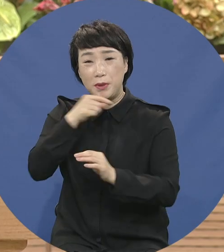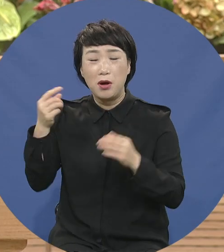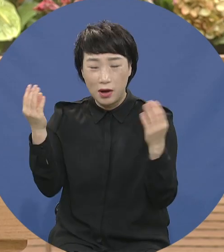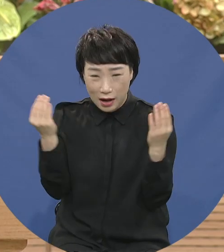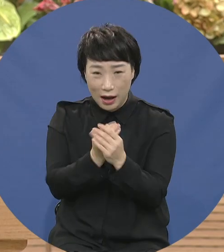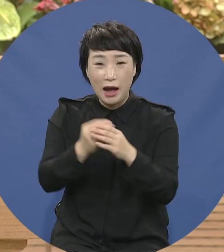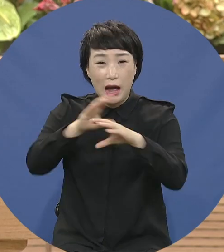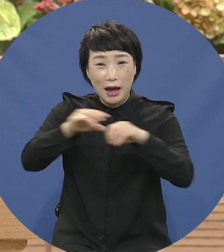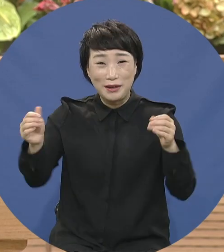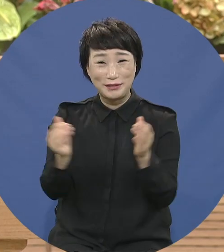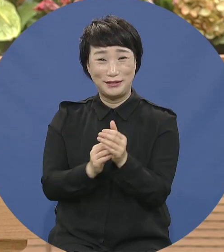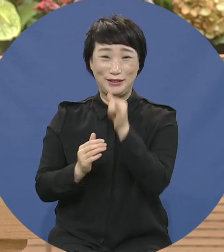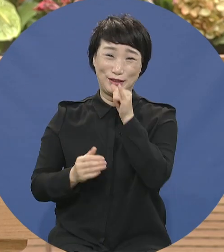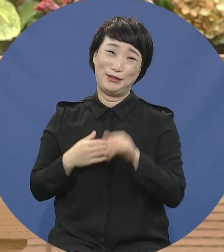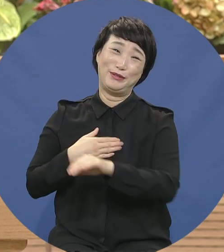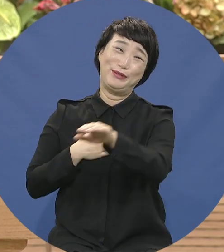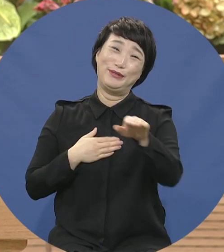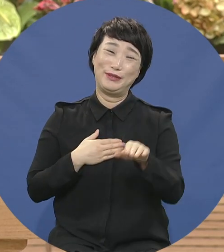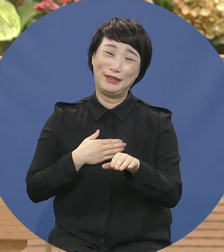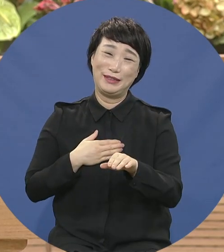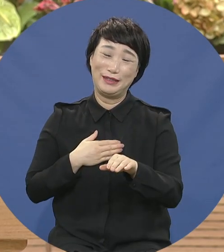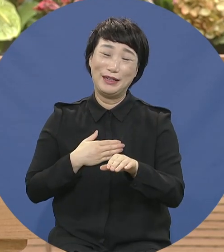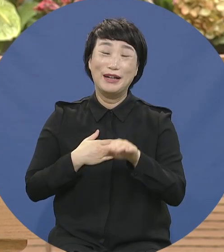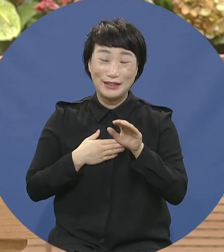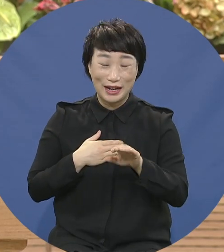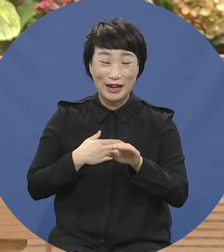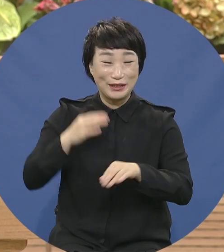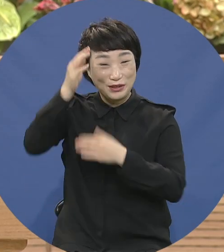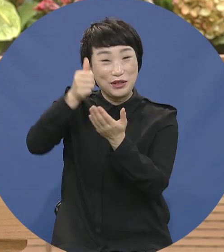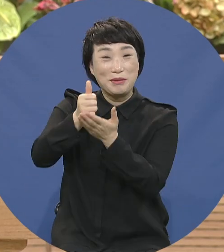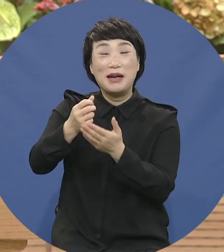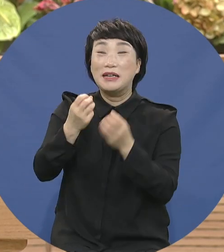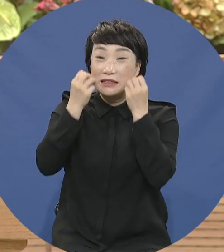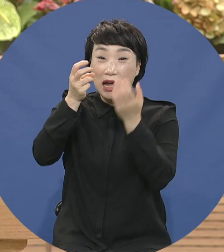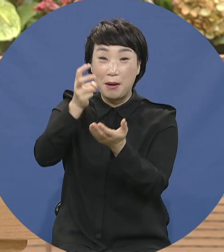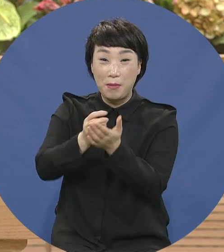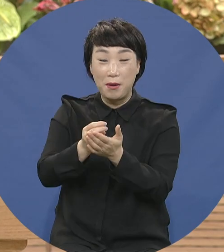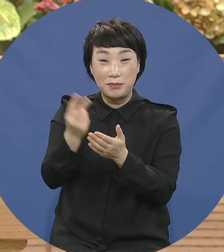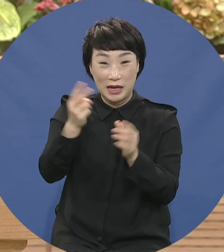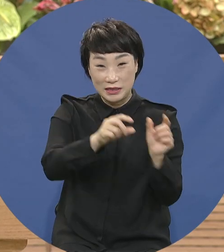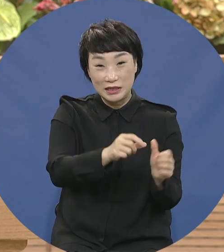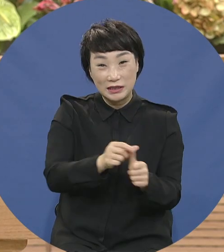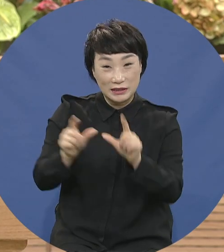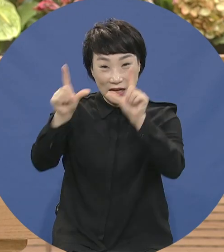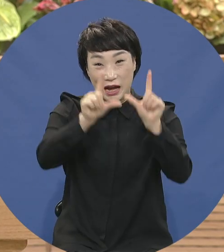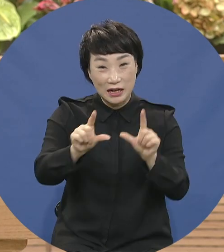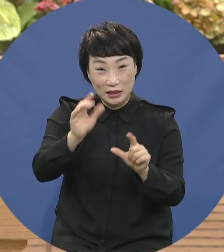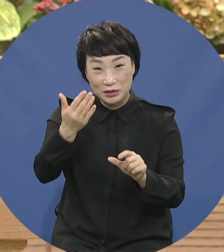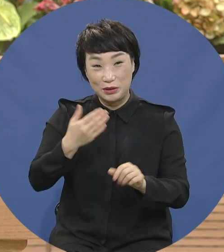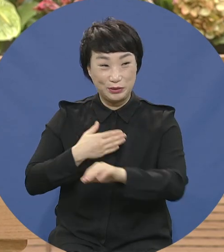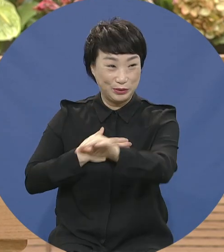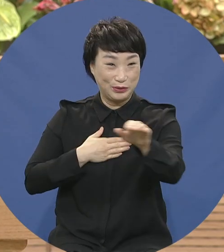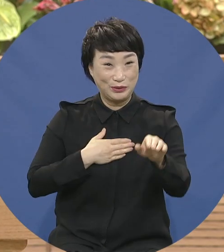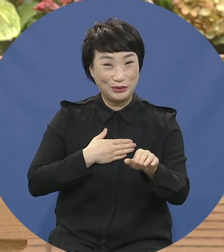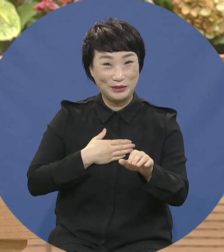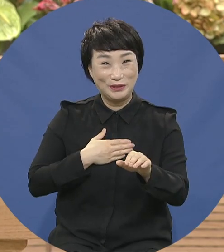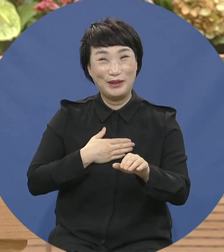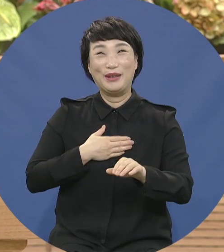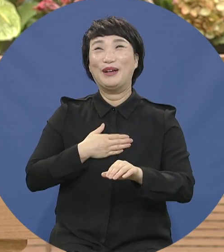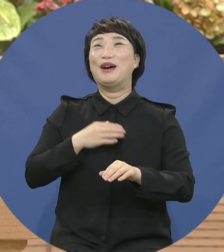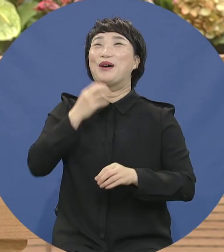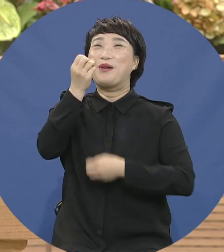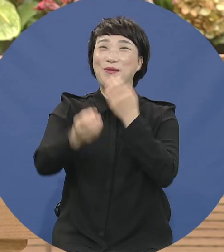해결해 버렸으니 우리는 성령의 새 법으로 다시 살게 되었습니다.